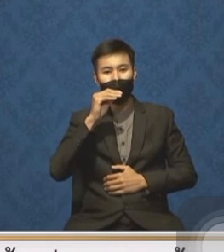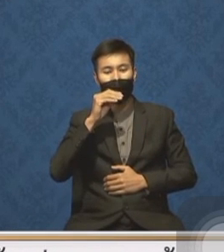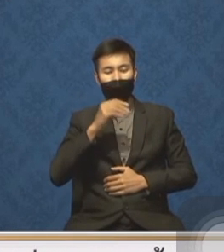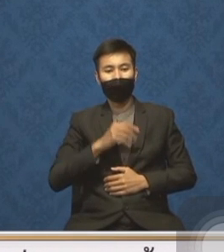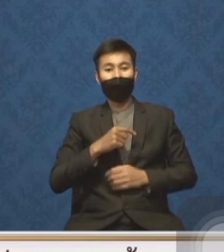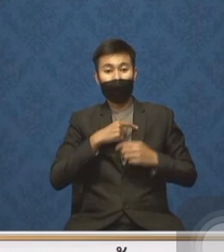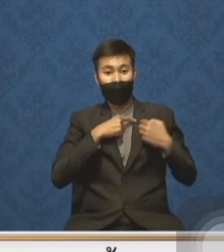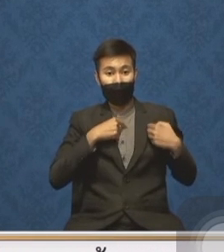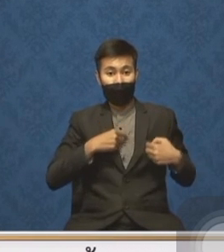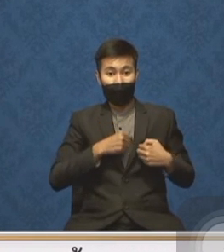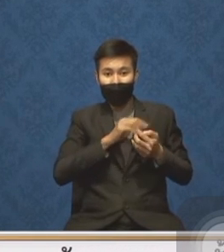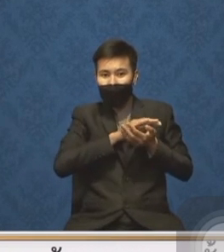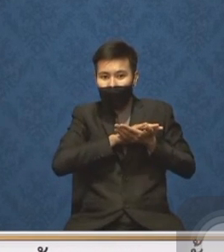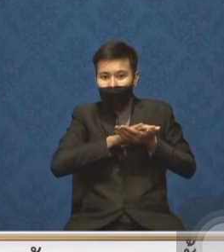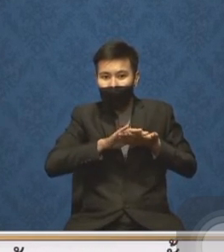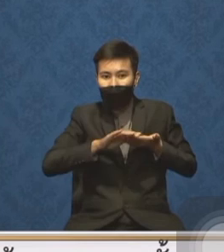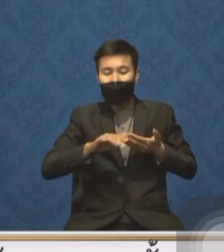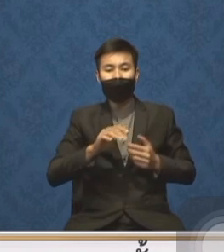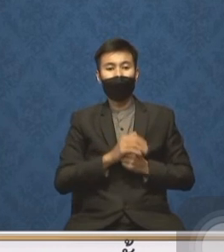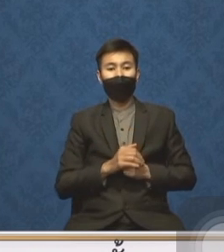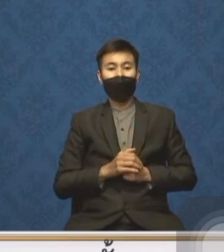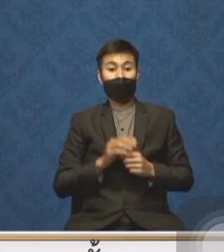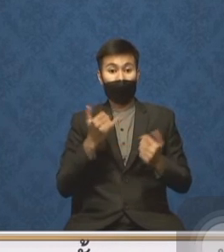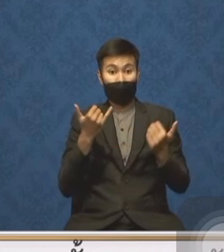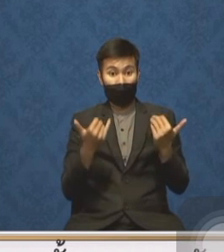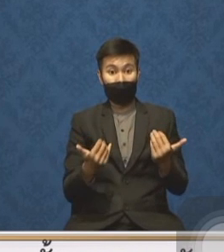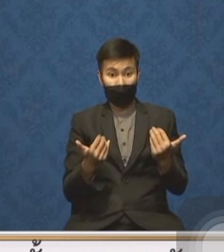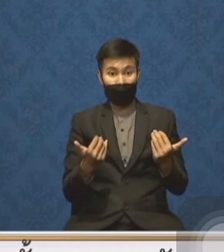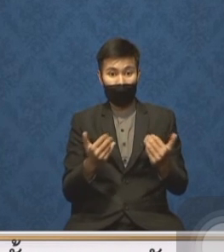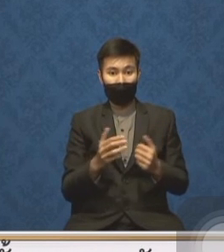งวันนี้ครับมาถึงตรงนี้ครับผมคิดว่า